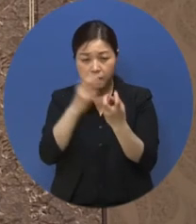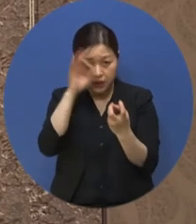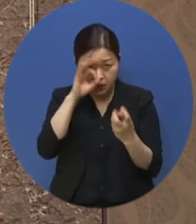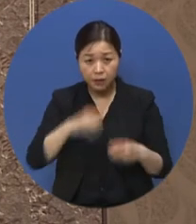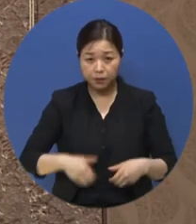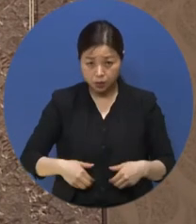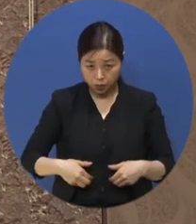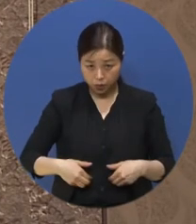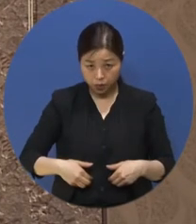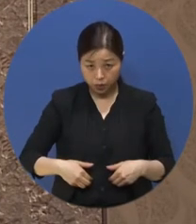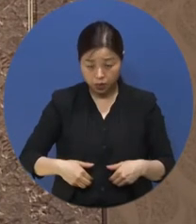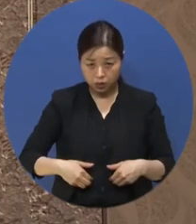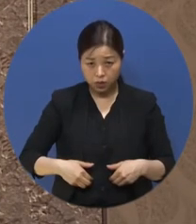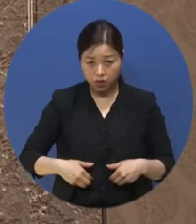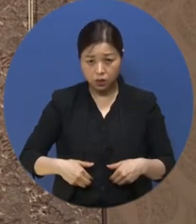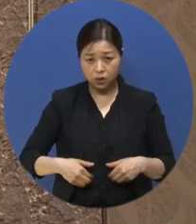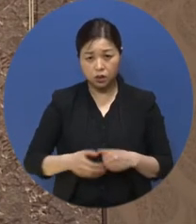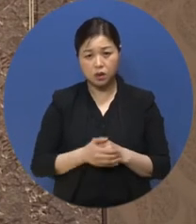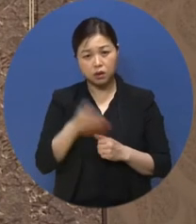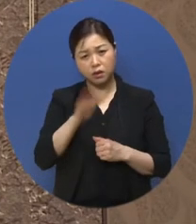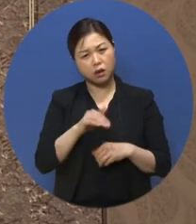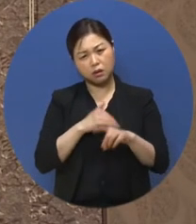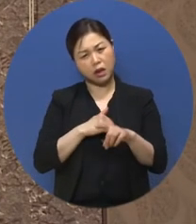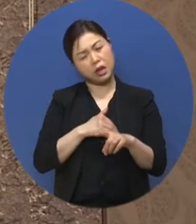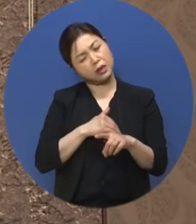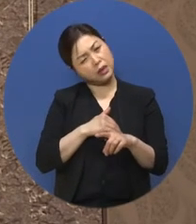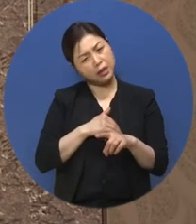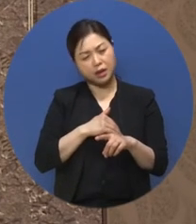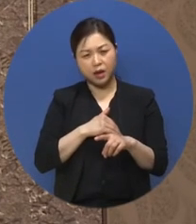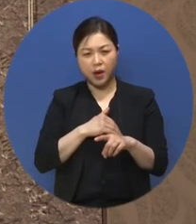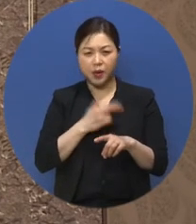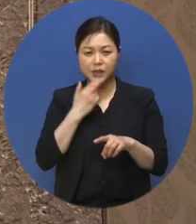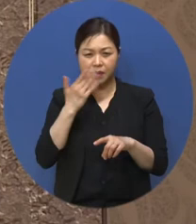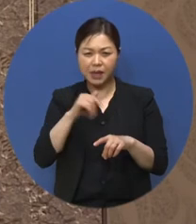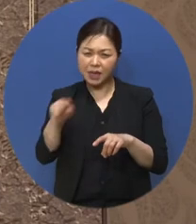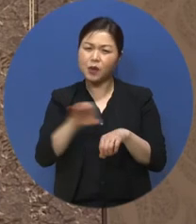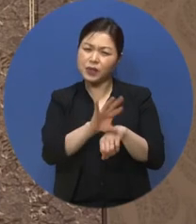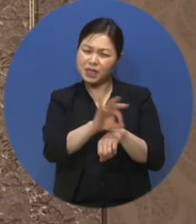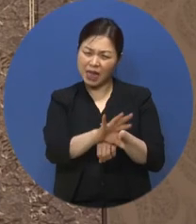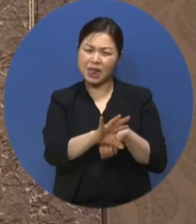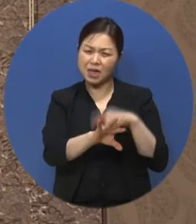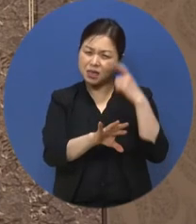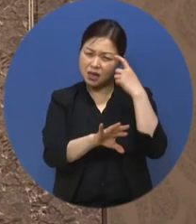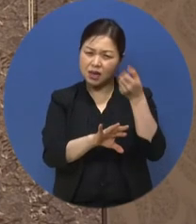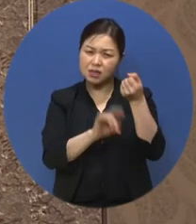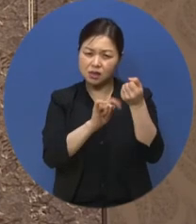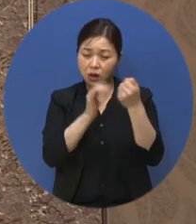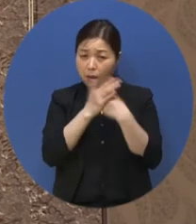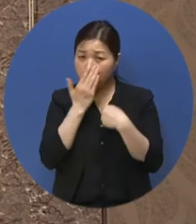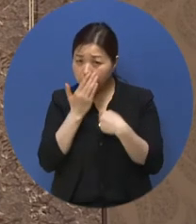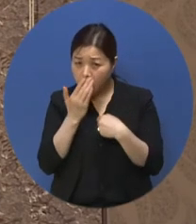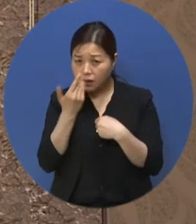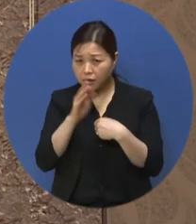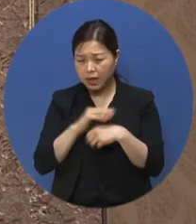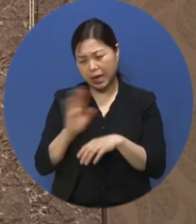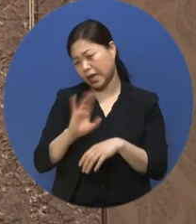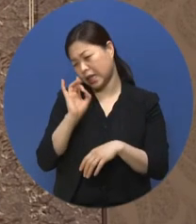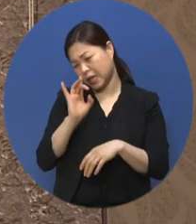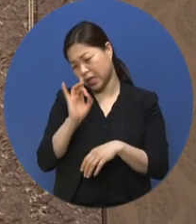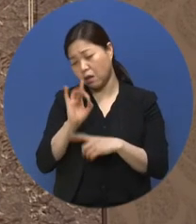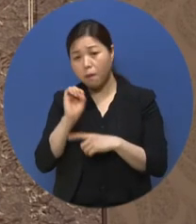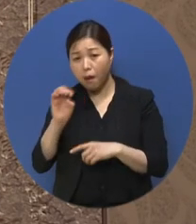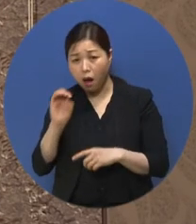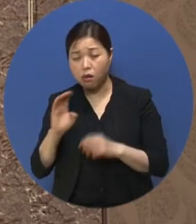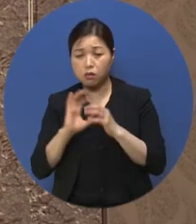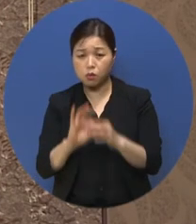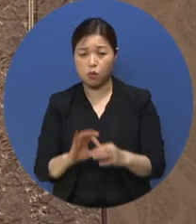가끔은 그럴 일은 없겠지만 구차노하는 거야. 아. 될 수도 있는 거를 안 되는 쪽으로 자꾸만 얘기를 하는